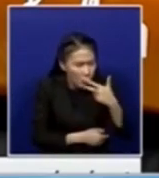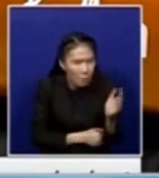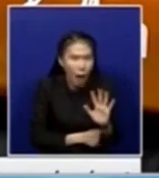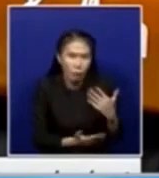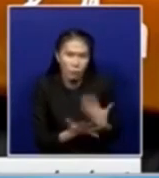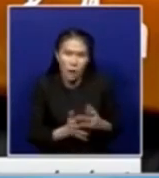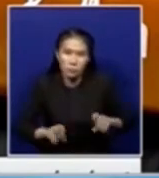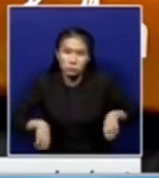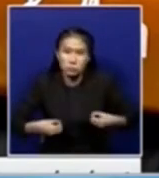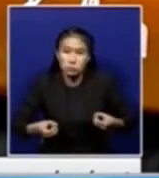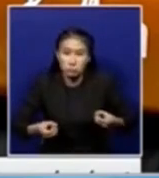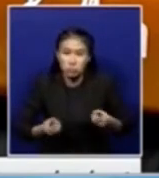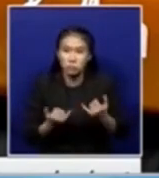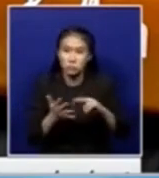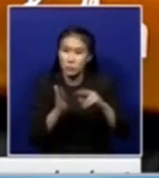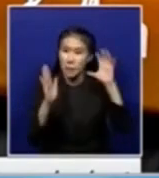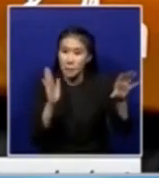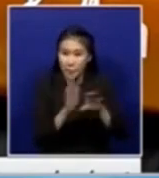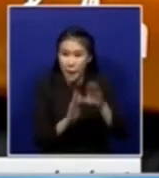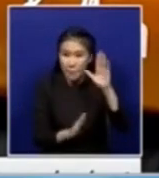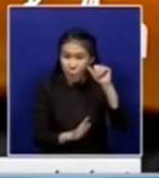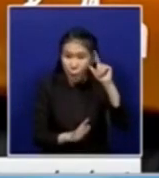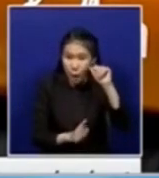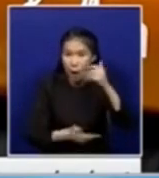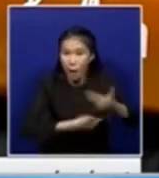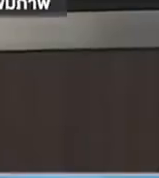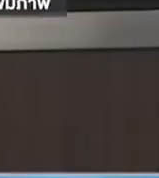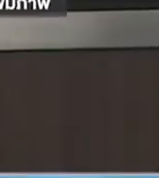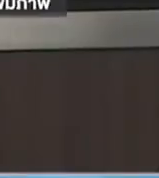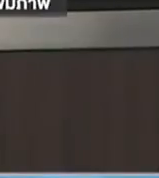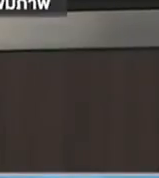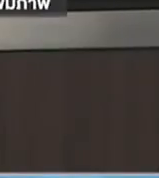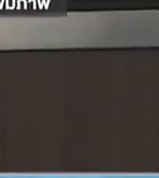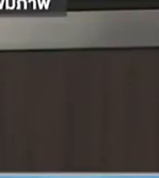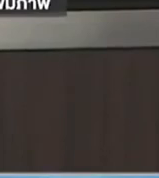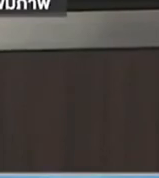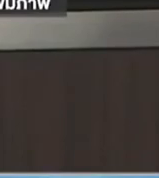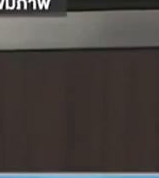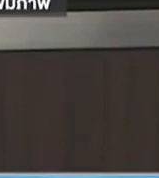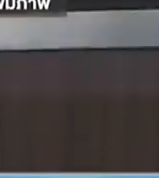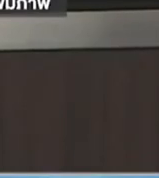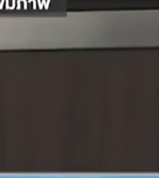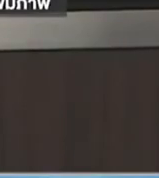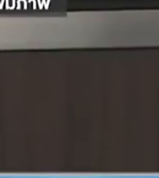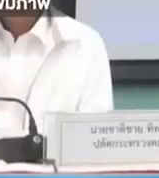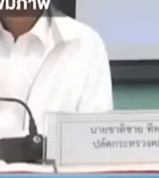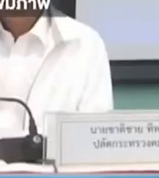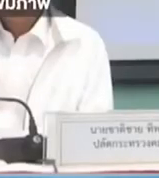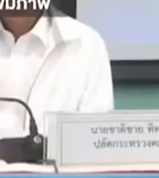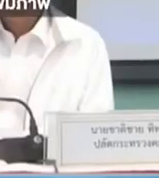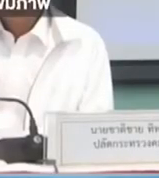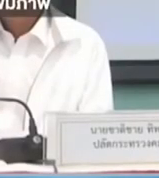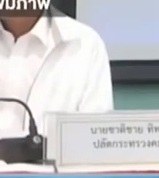เก่ามาเป็นผลที่คาดว่าจะเกิดก็คือการบริหารการคลังแบบรัฐราชการศูนย์รวมรวมศูนย์ที่มา